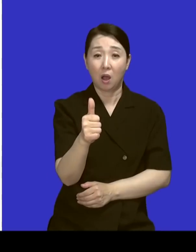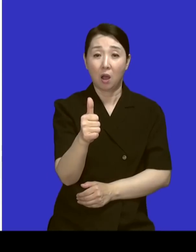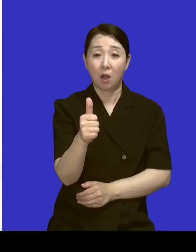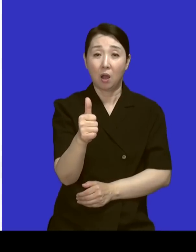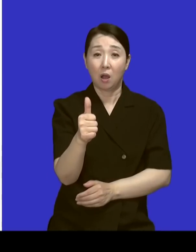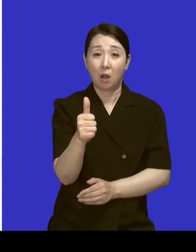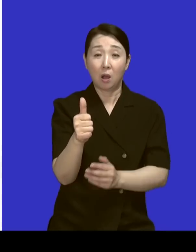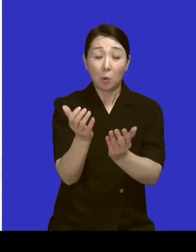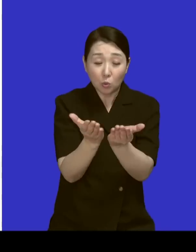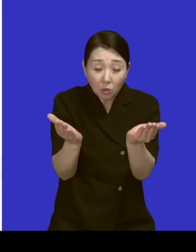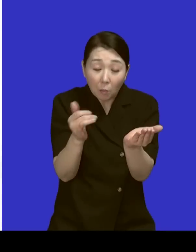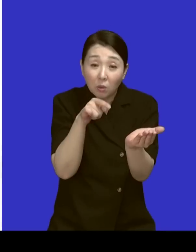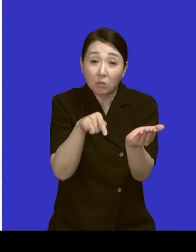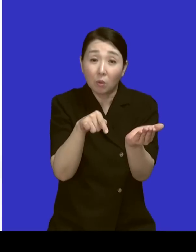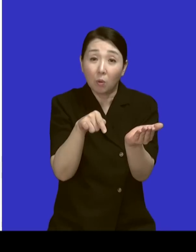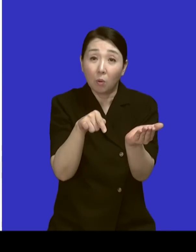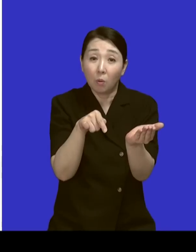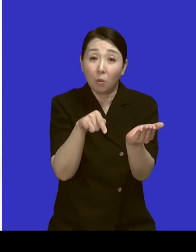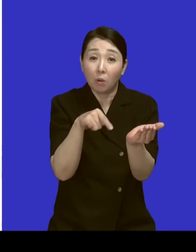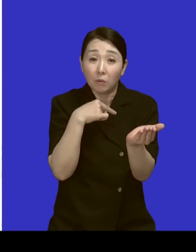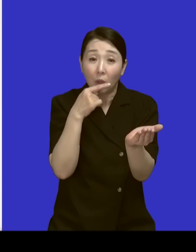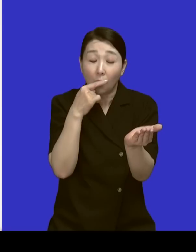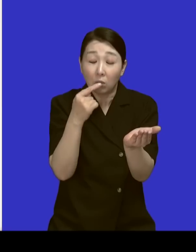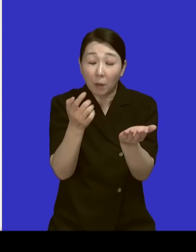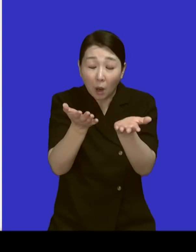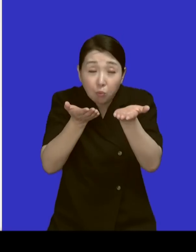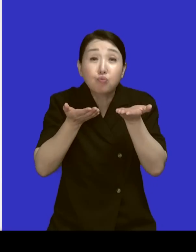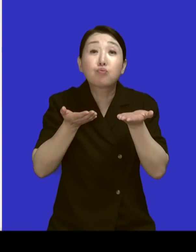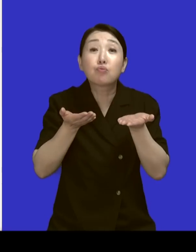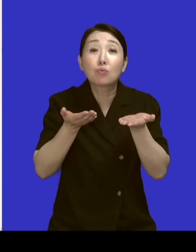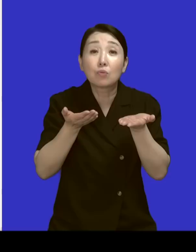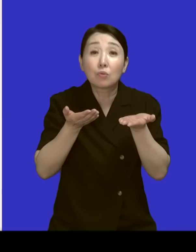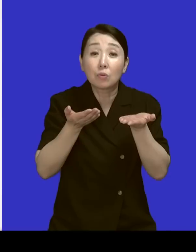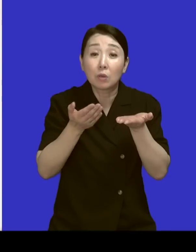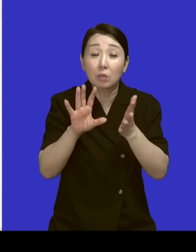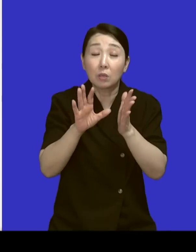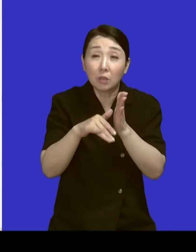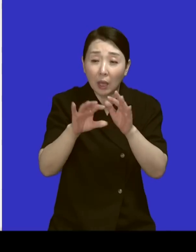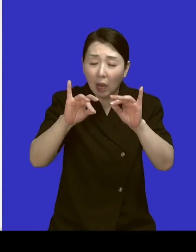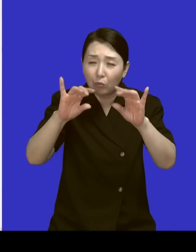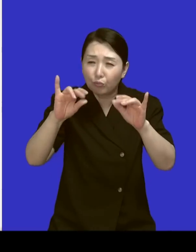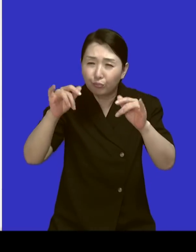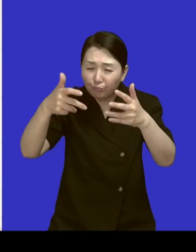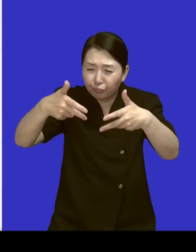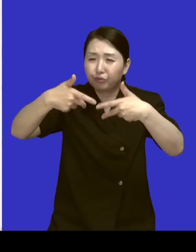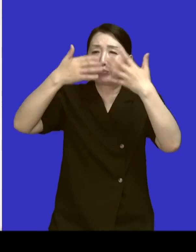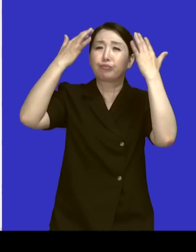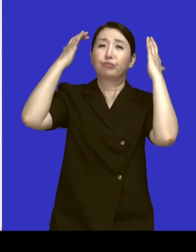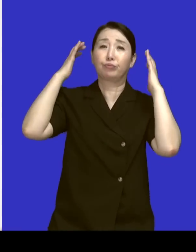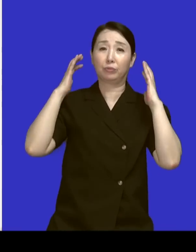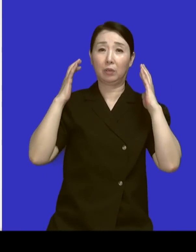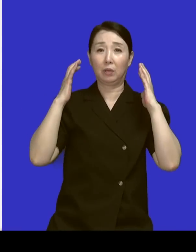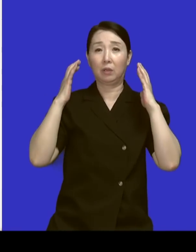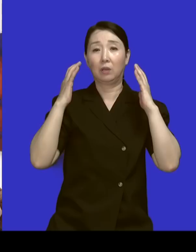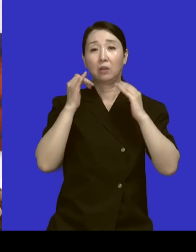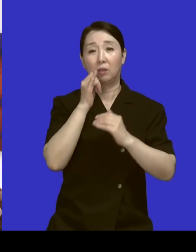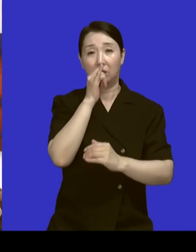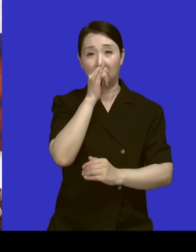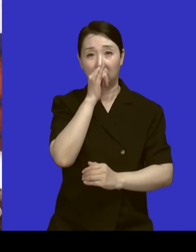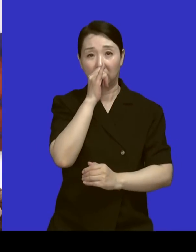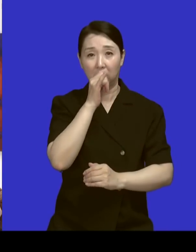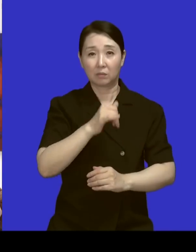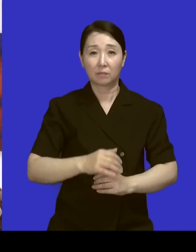받치고 있는 거예요. 예. 그리고 저한테 제 얼굴에 대고 바람을 불었어요. 네. 그 순간 분필가루들이 제 머리에 이렇게 범벅이